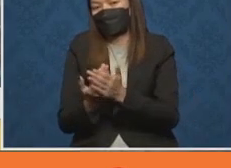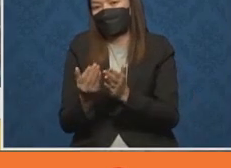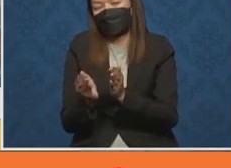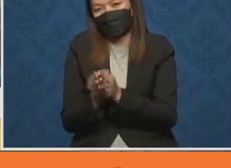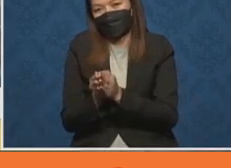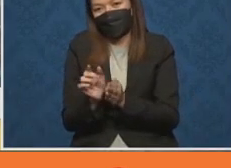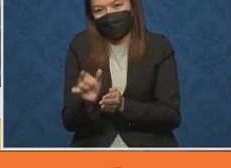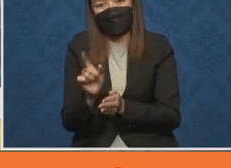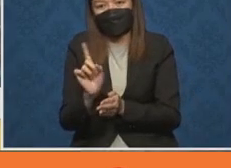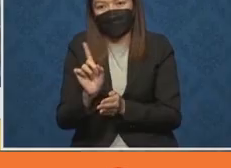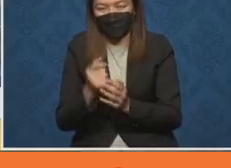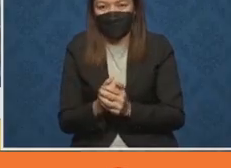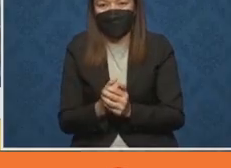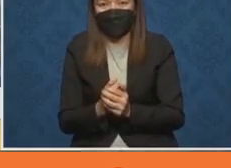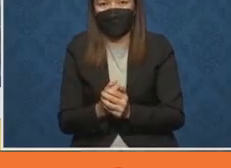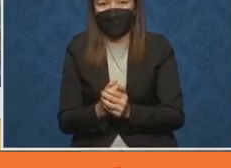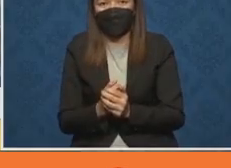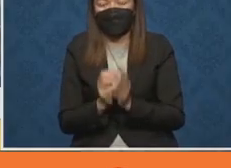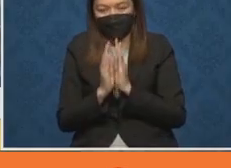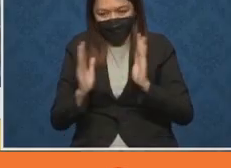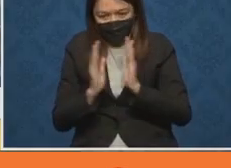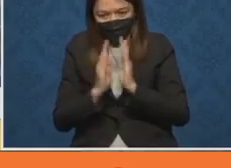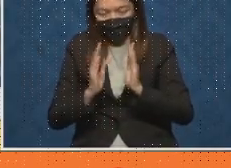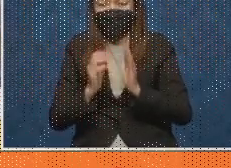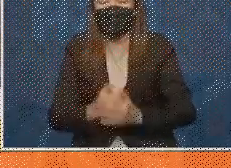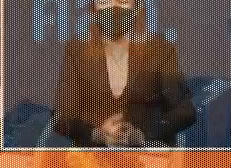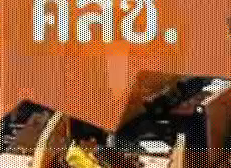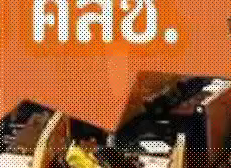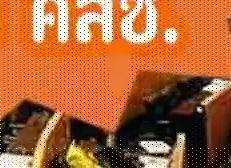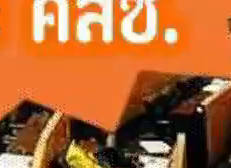้วยกับพระบอสบันี้เต็ที่ครัขบคุครั่ประทานครับ